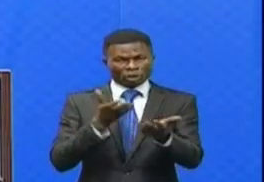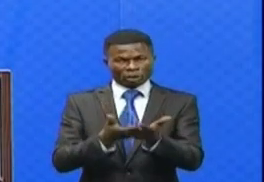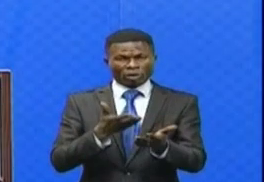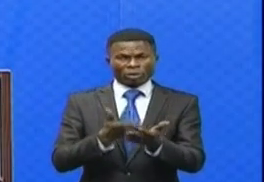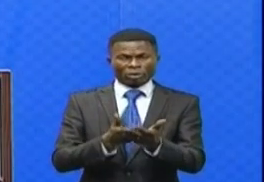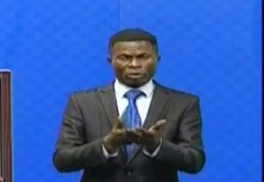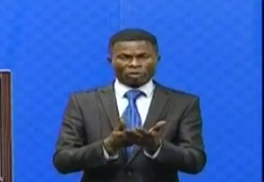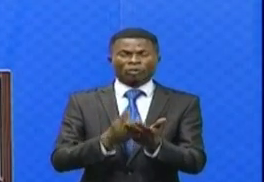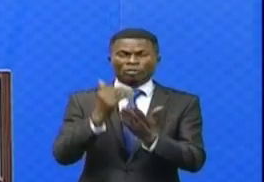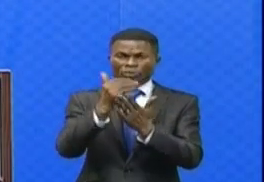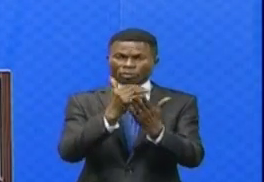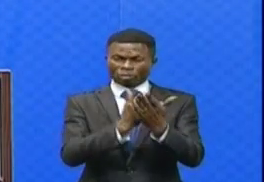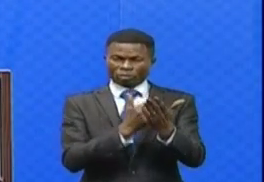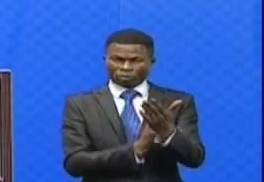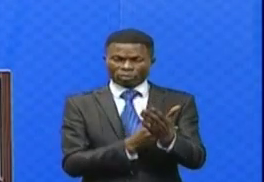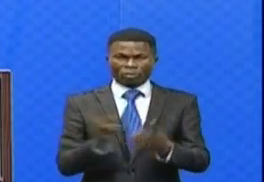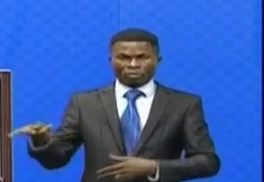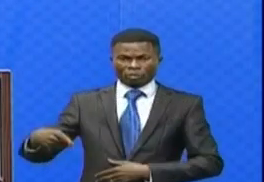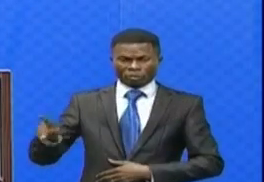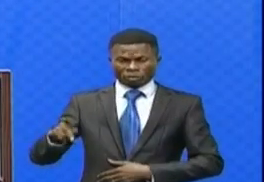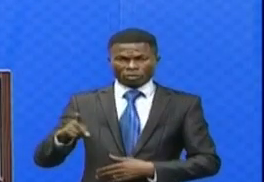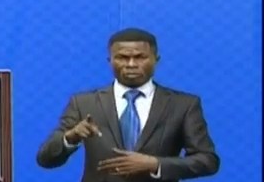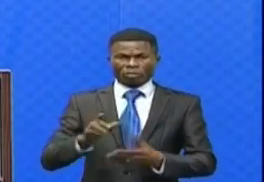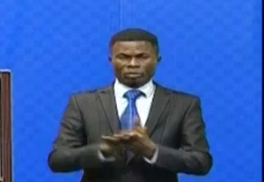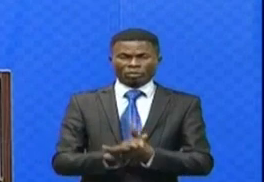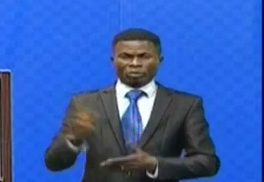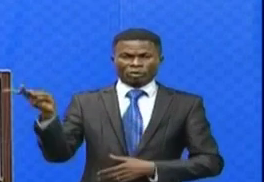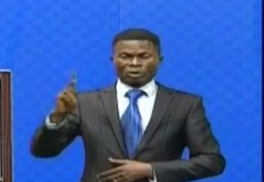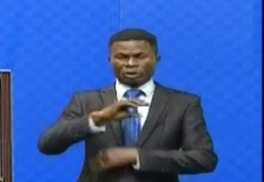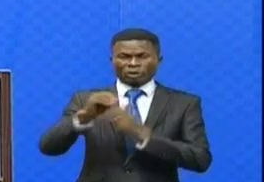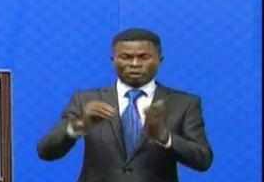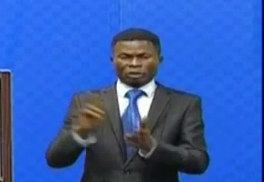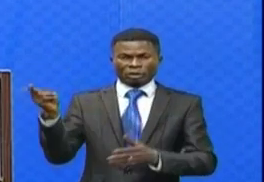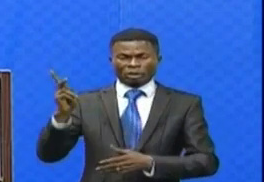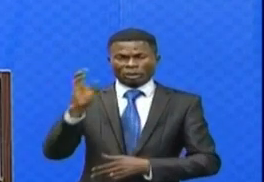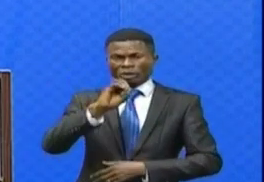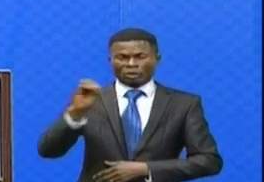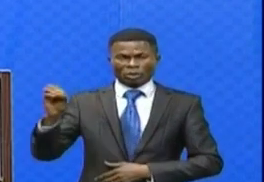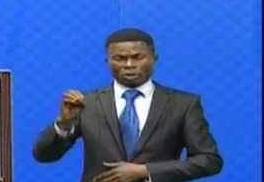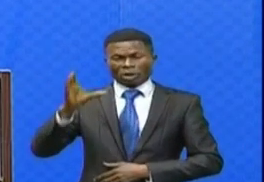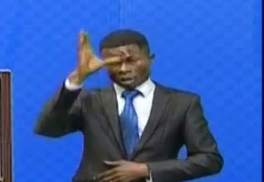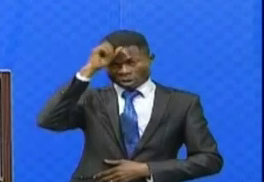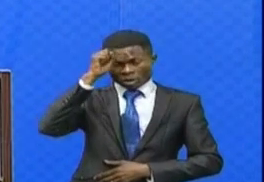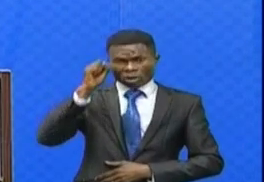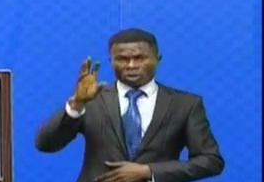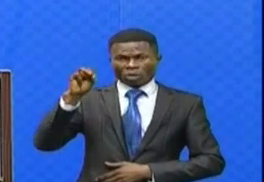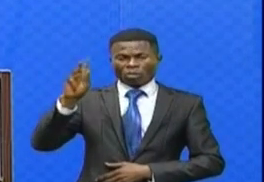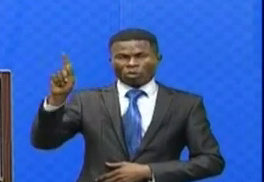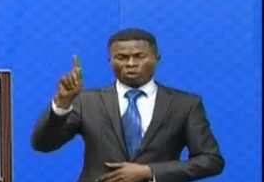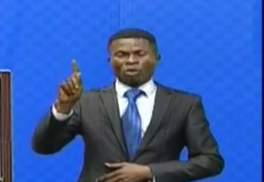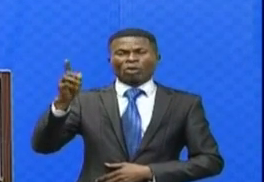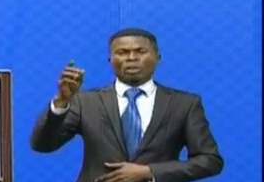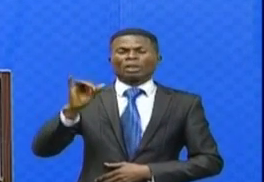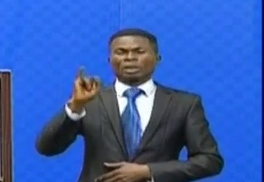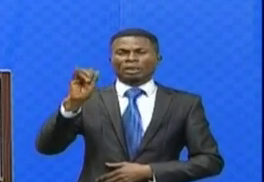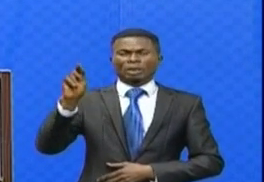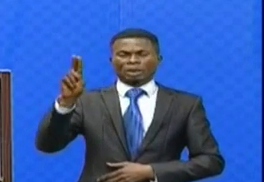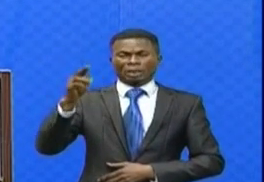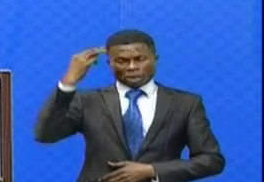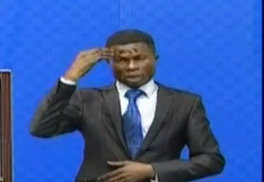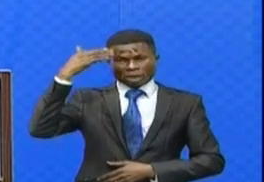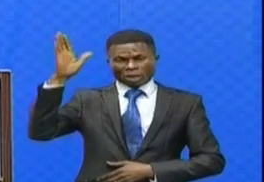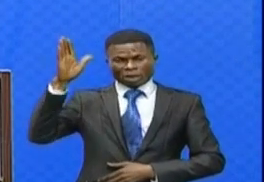enregistrée dans les provinces y après cas c'est central cassant et en talent puis le nom gala i to remind me équateur